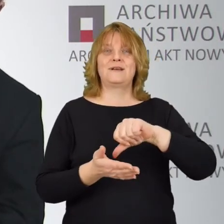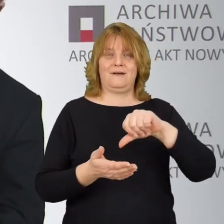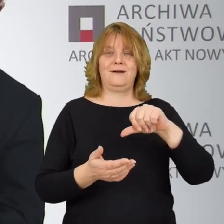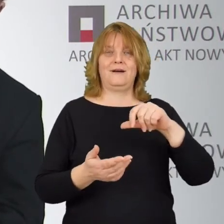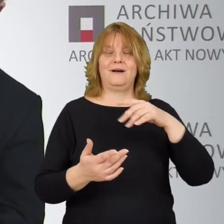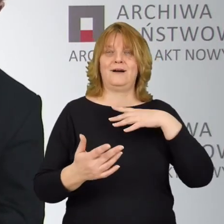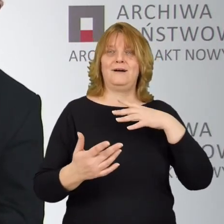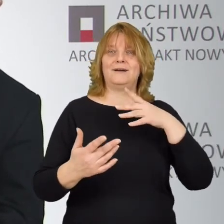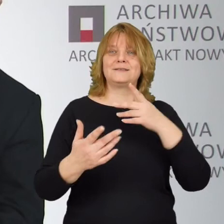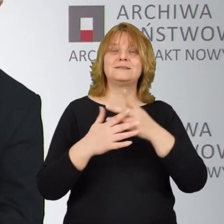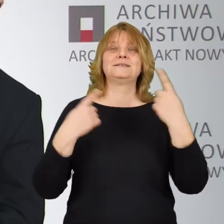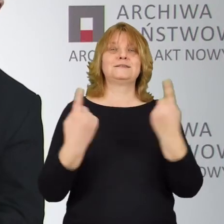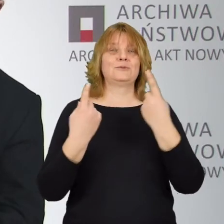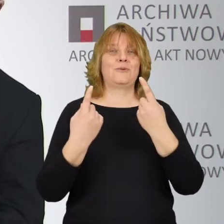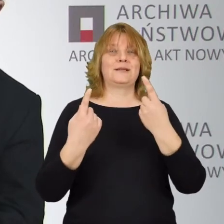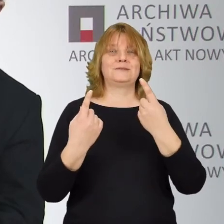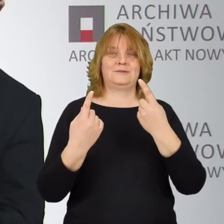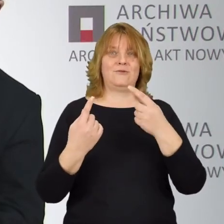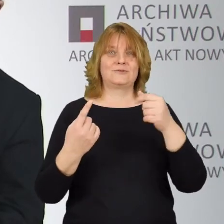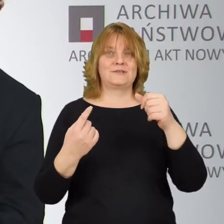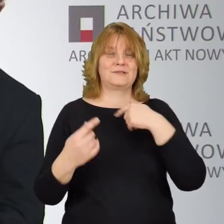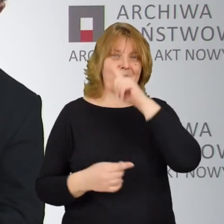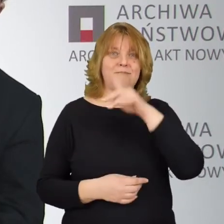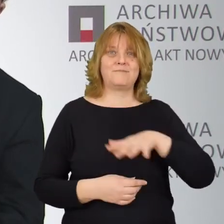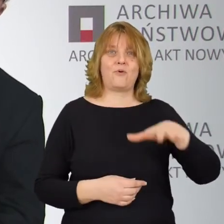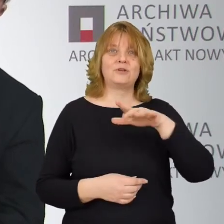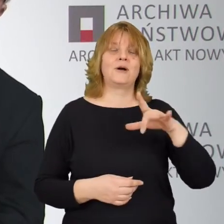tą sytuacją społeczną, jaka